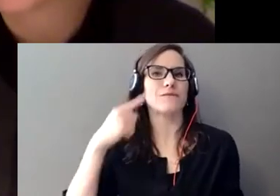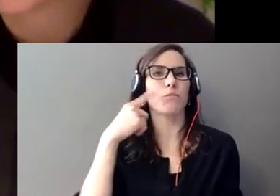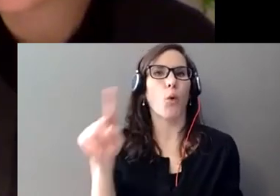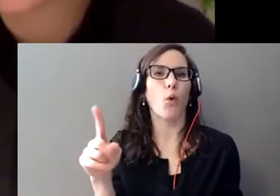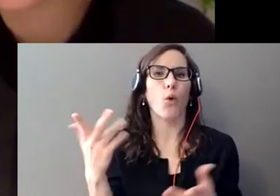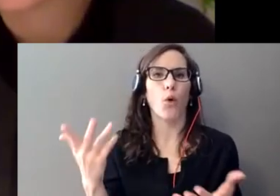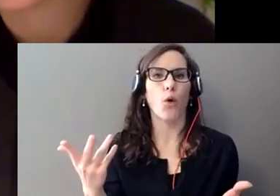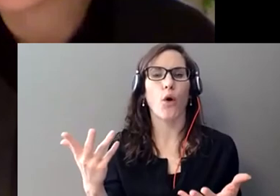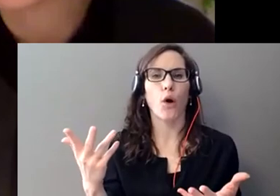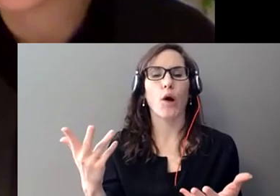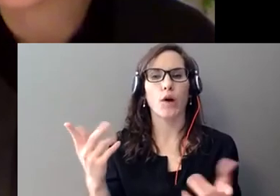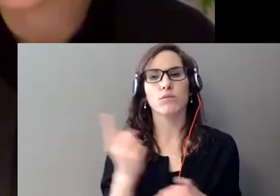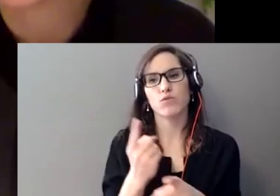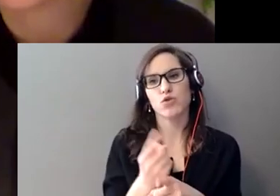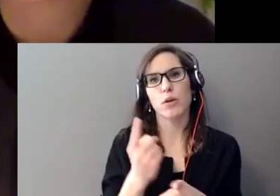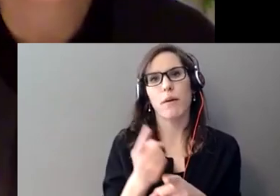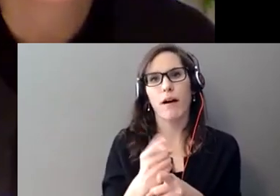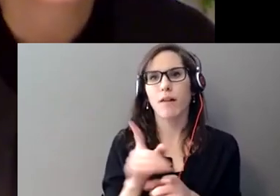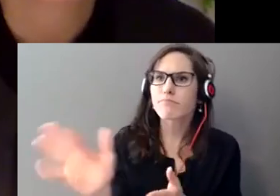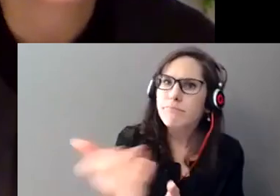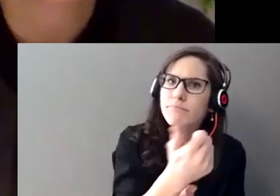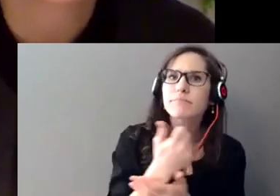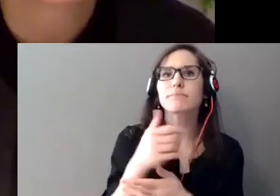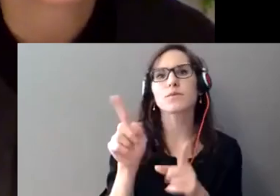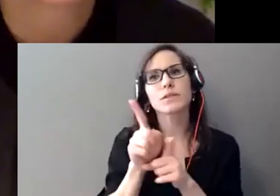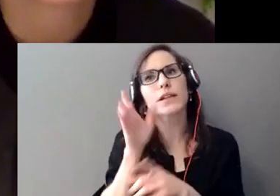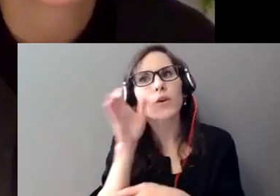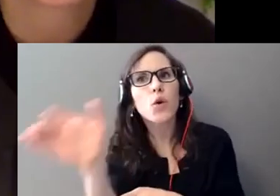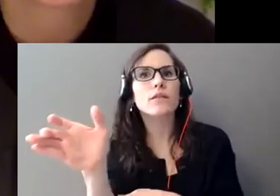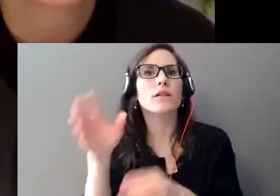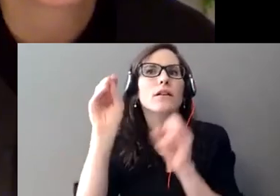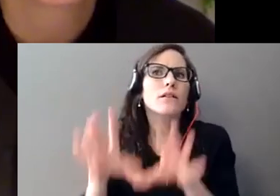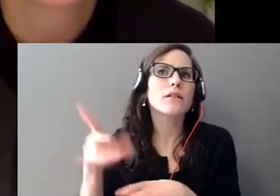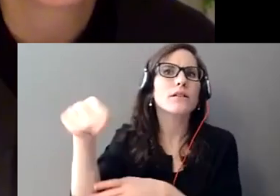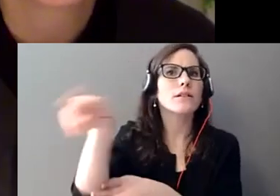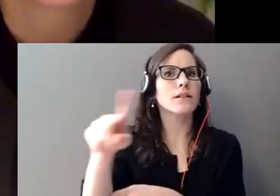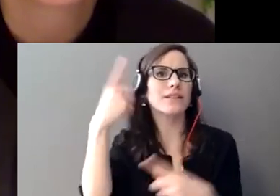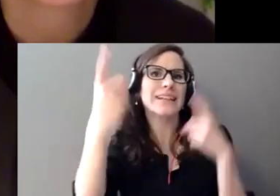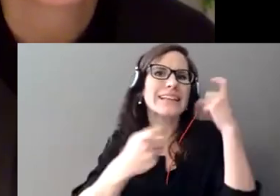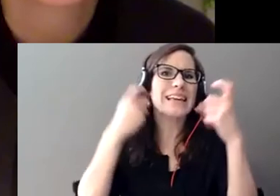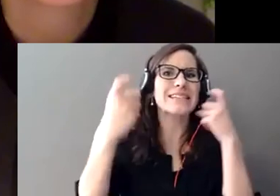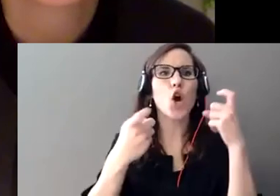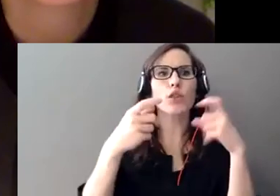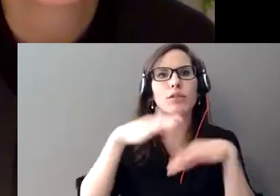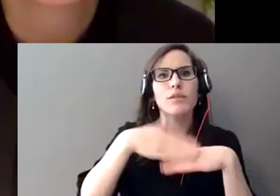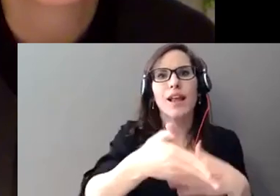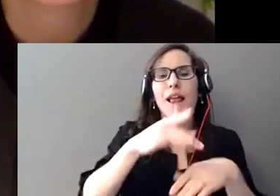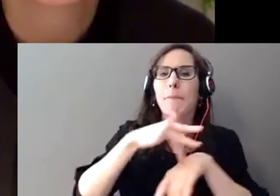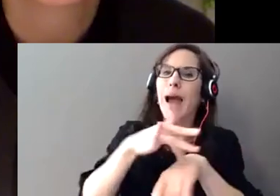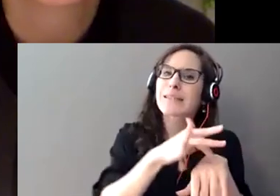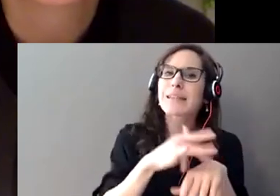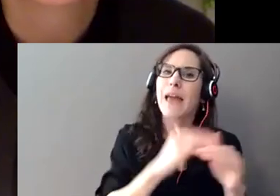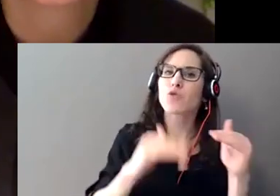recueillir et être à l'écoute de ces enseignants qui questionnent cette pratique inclusive dans leur